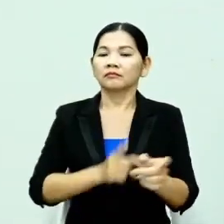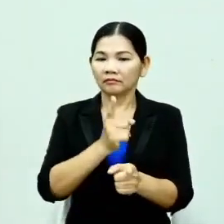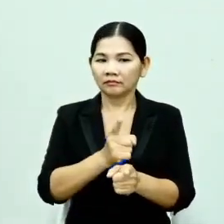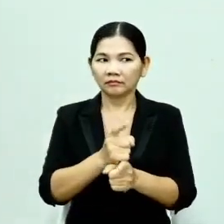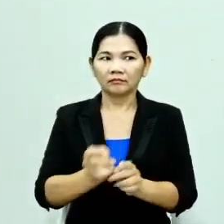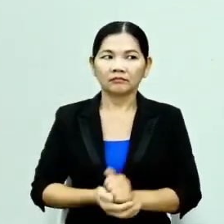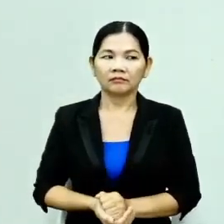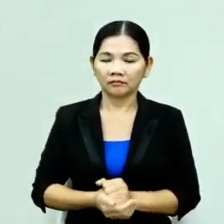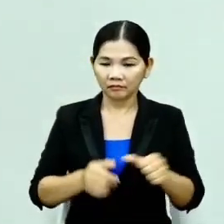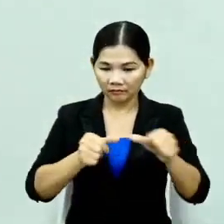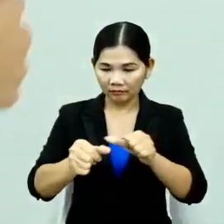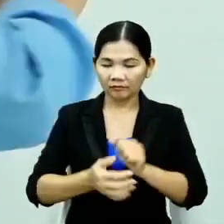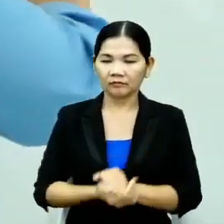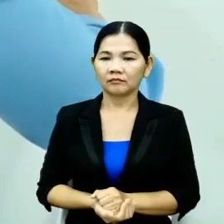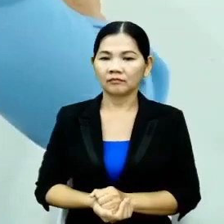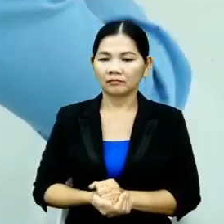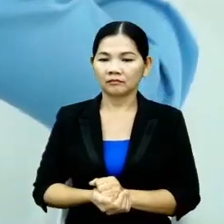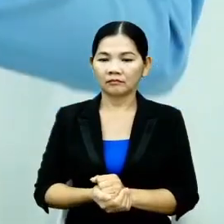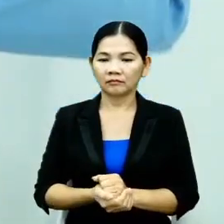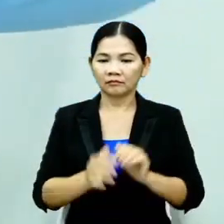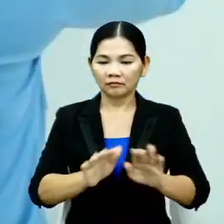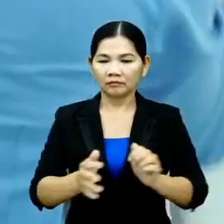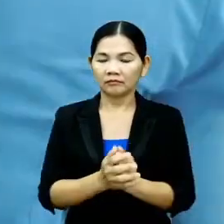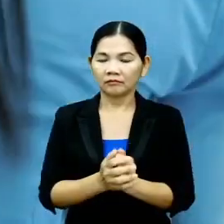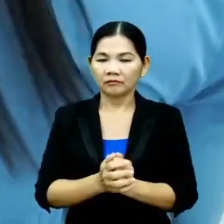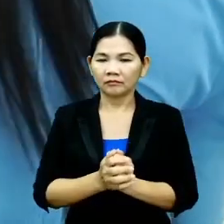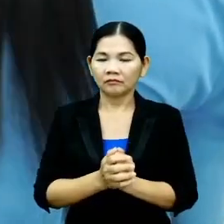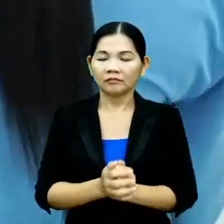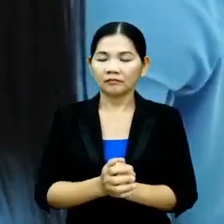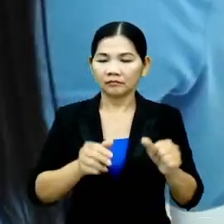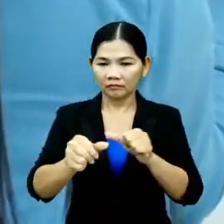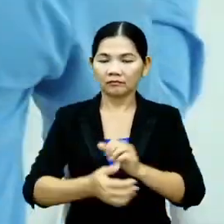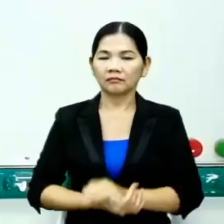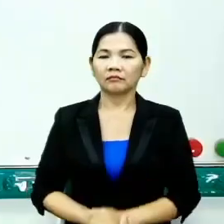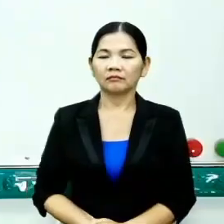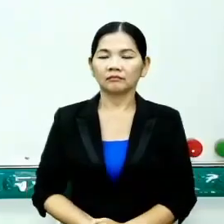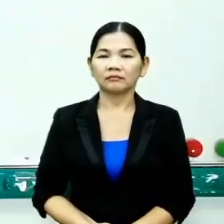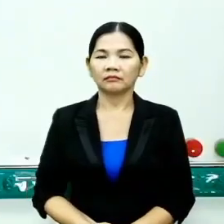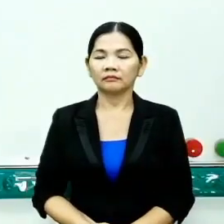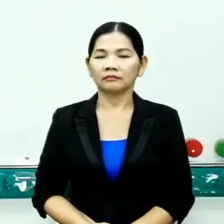តោះបន្តទៅទៀតនេះចូលកូនទាំងអស់គ្នាត្រៀមបន្តចា